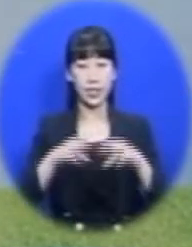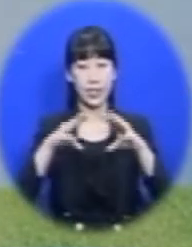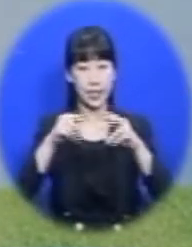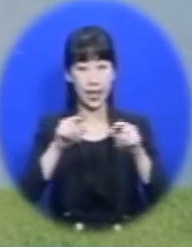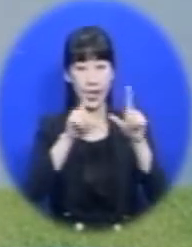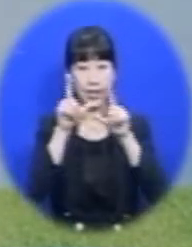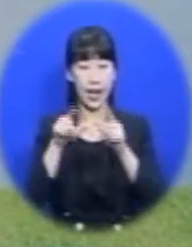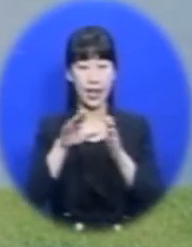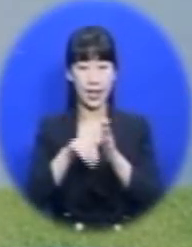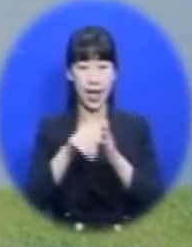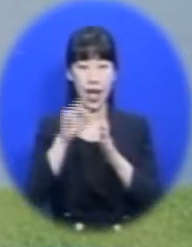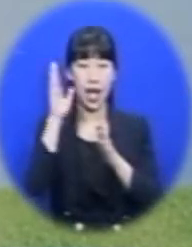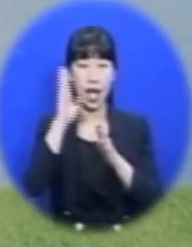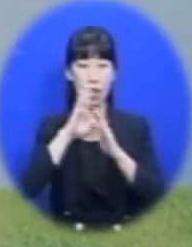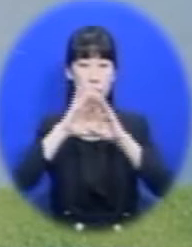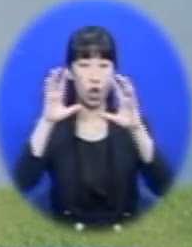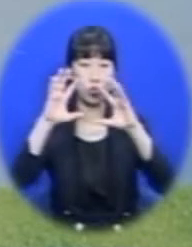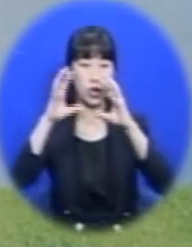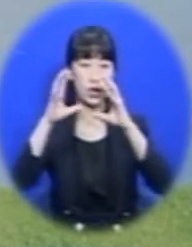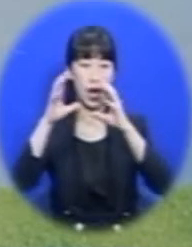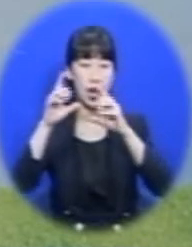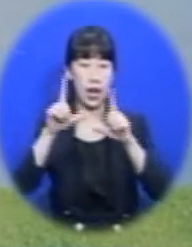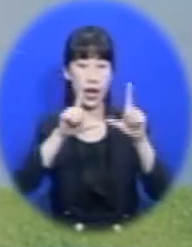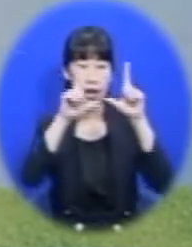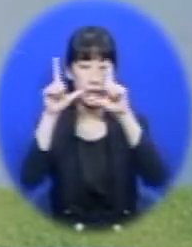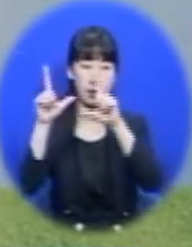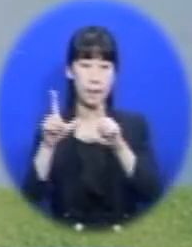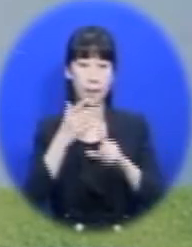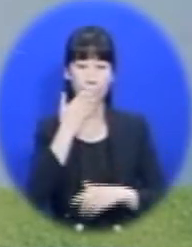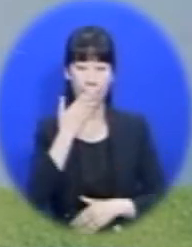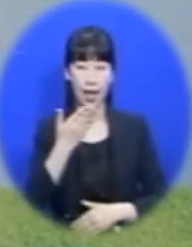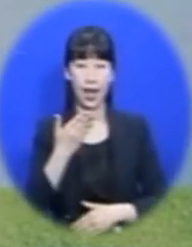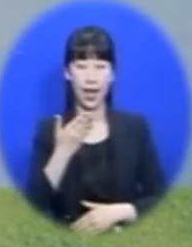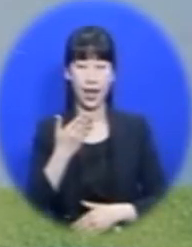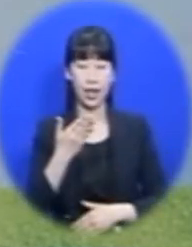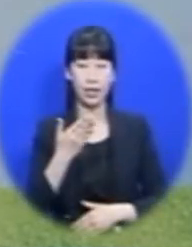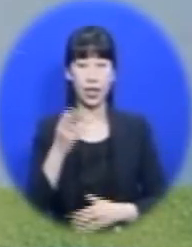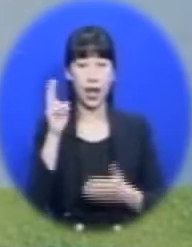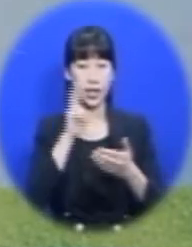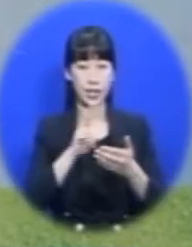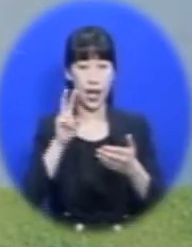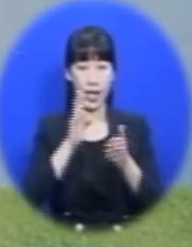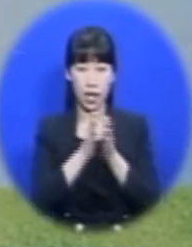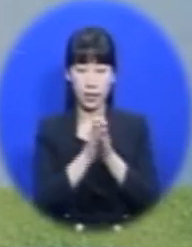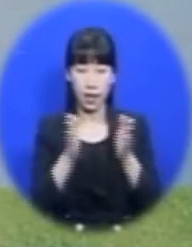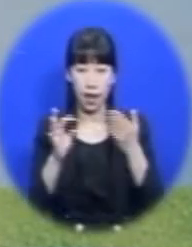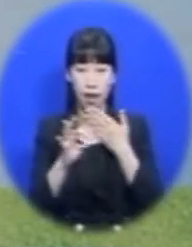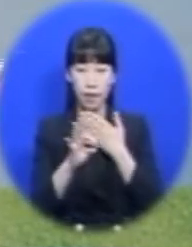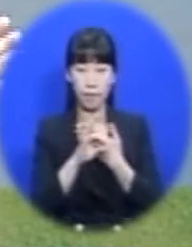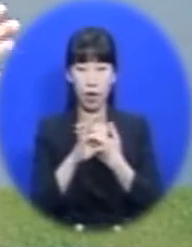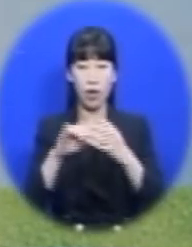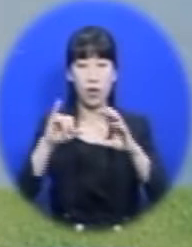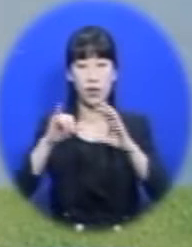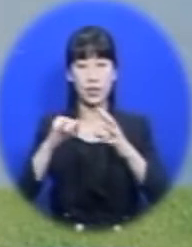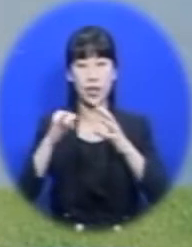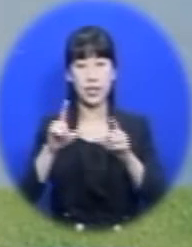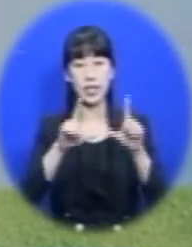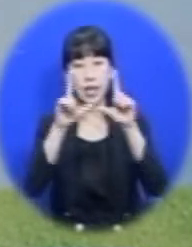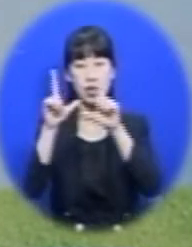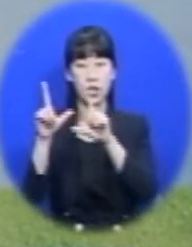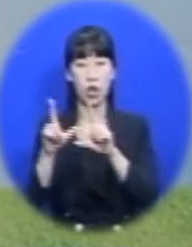천국의 삶을 살기 시작했다는 뜻이죠. 우리가 이렇게 찬양하기 시작하면 우리가 이 세상 사는 것이 전혀